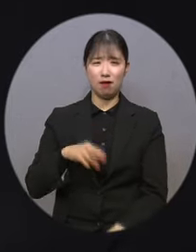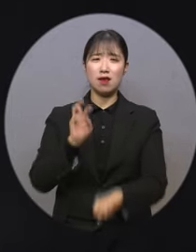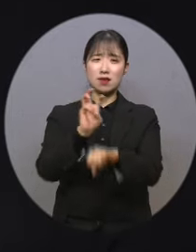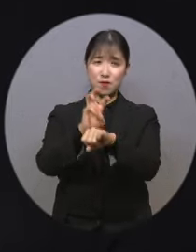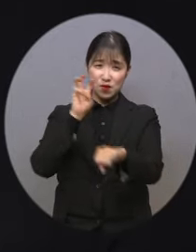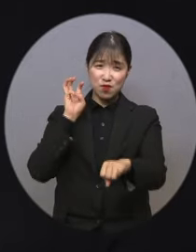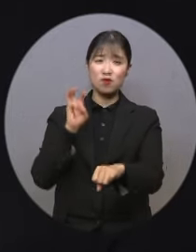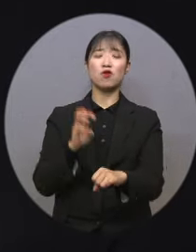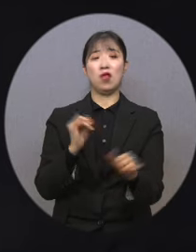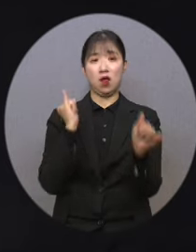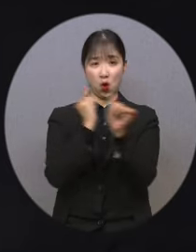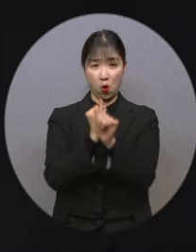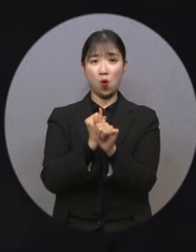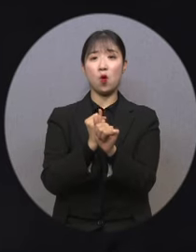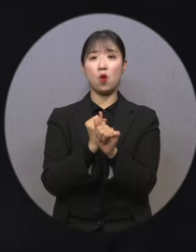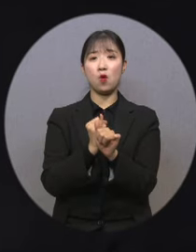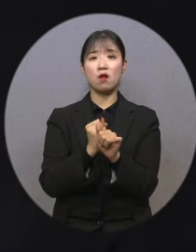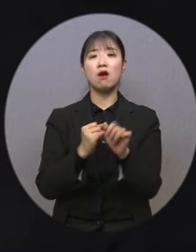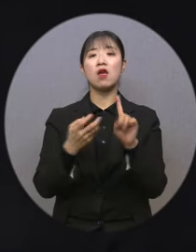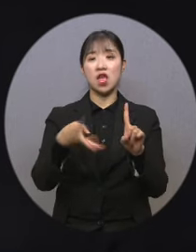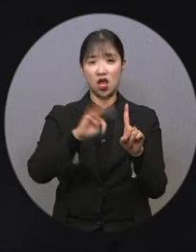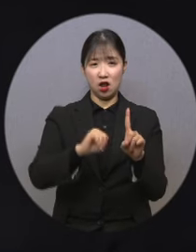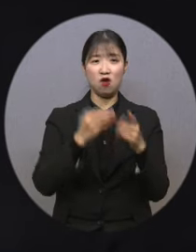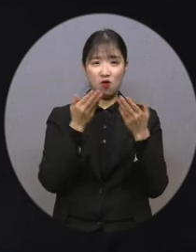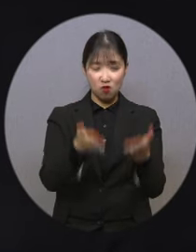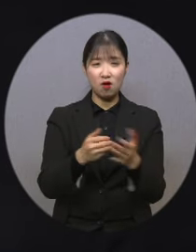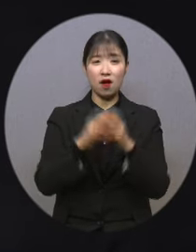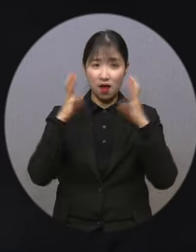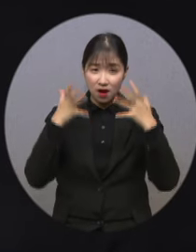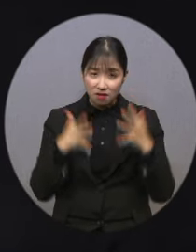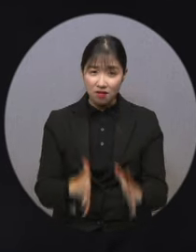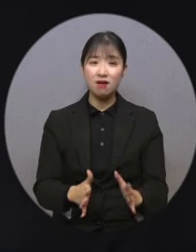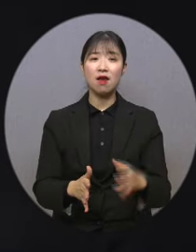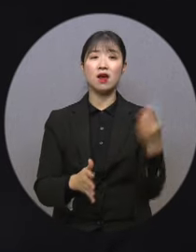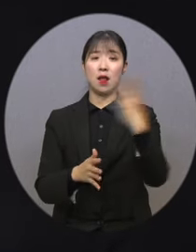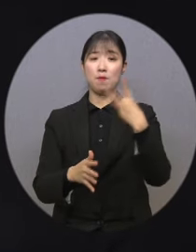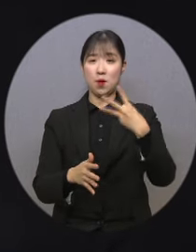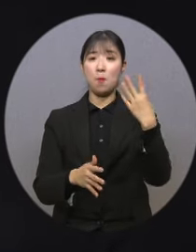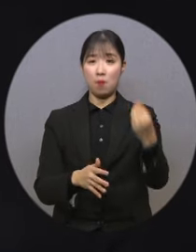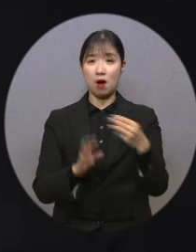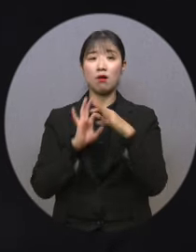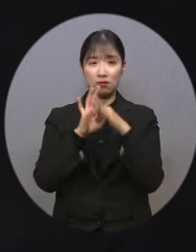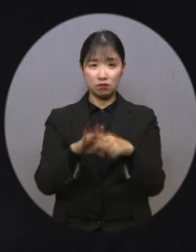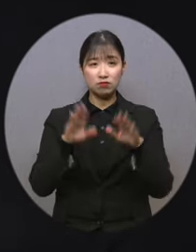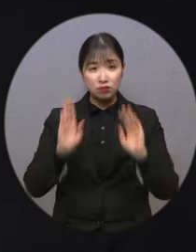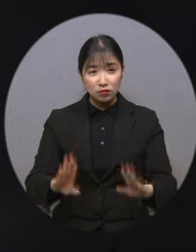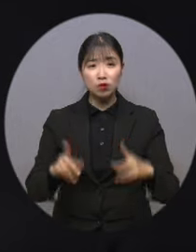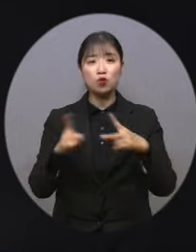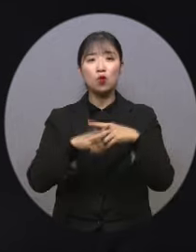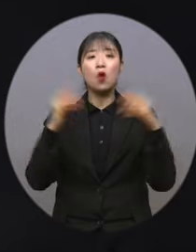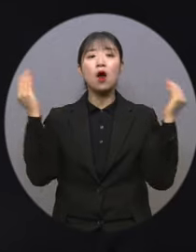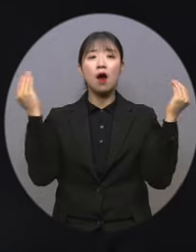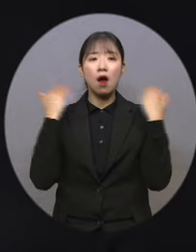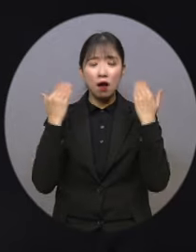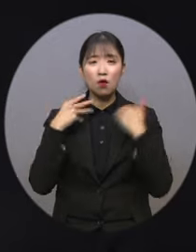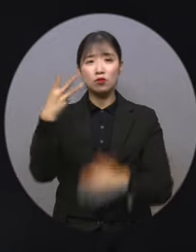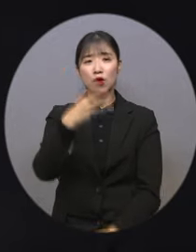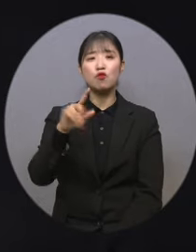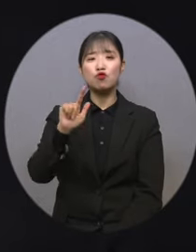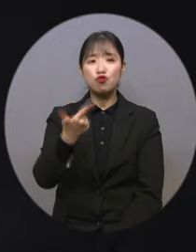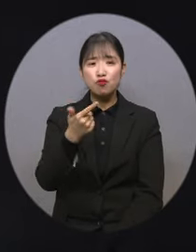전에 결혼하면 일어 대기 나면 3000만원 그대로 되죠 그래서 지금 초등학교와 3602 가 안